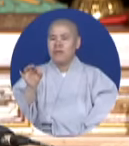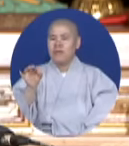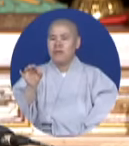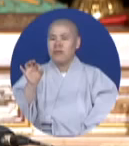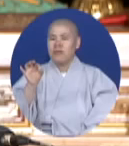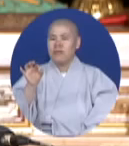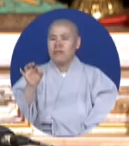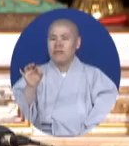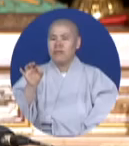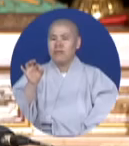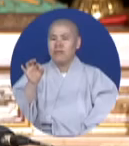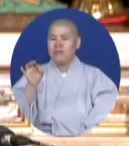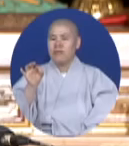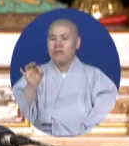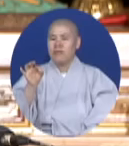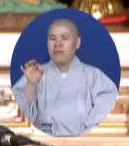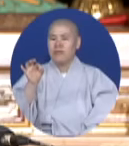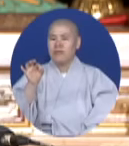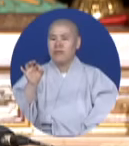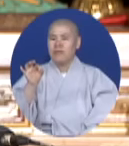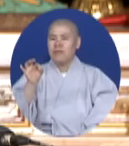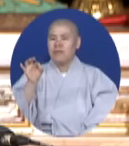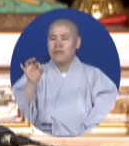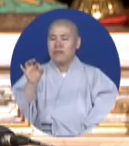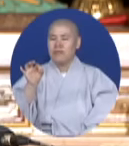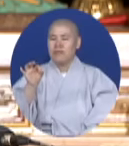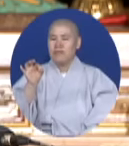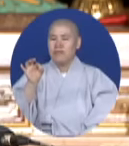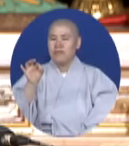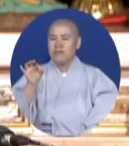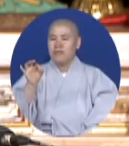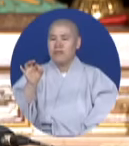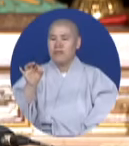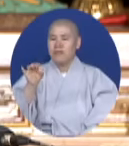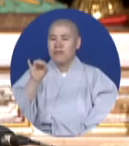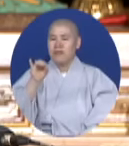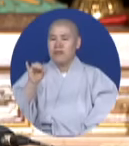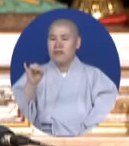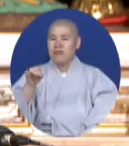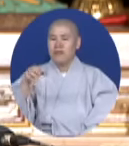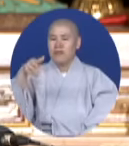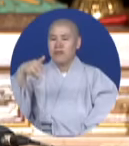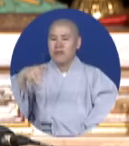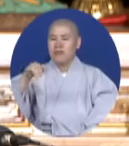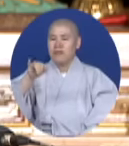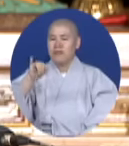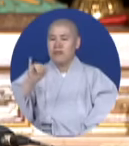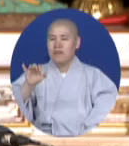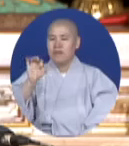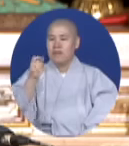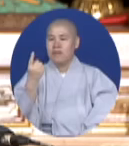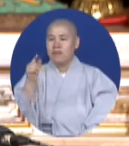인연고 법무부가니 응 이치호